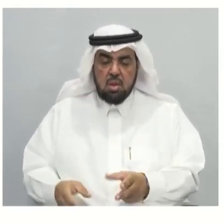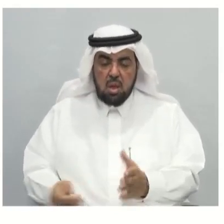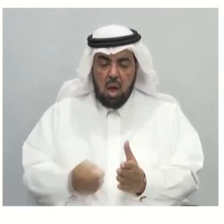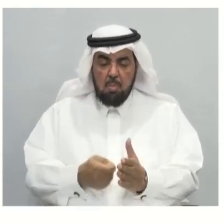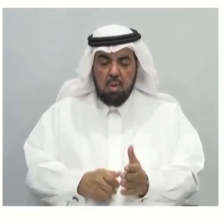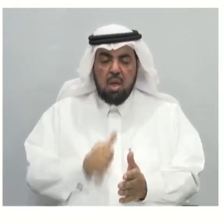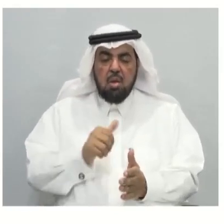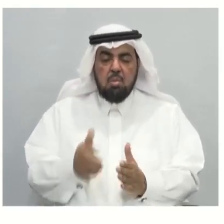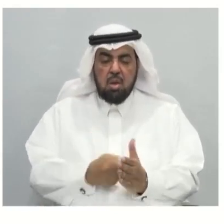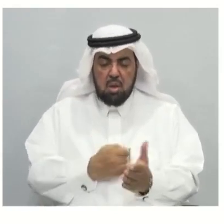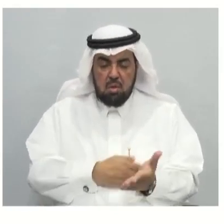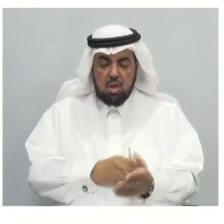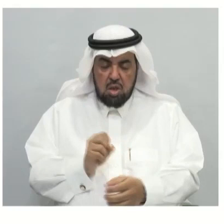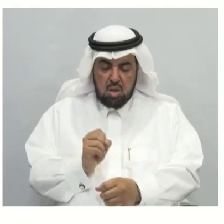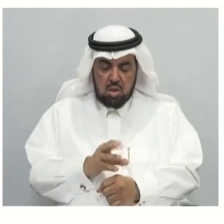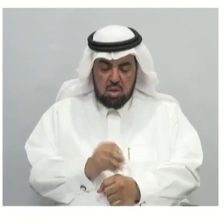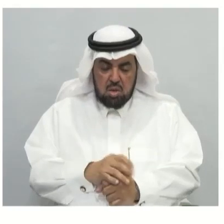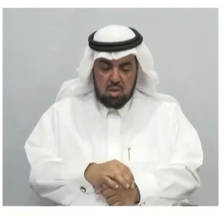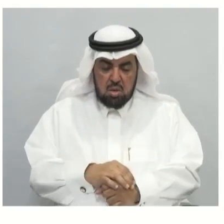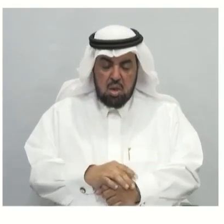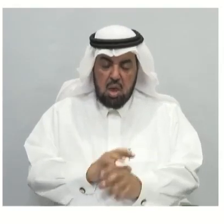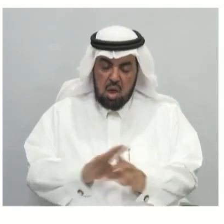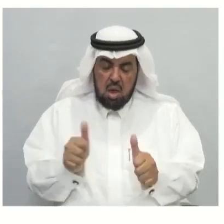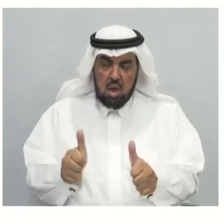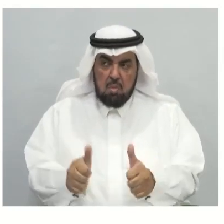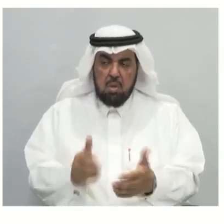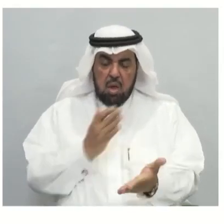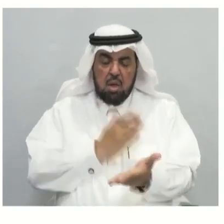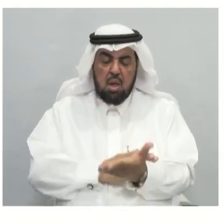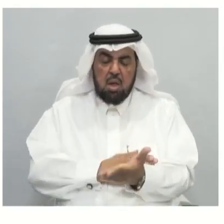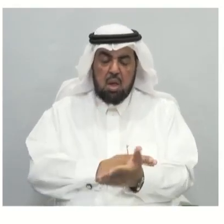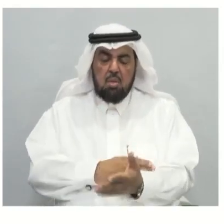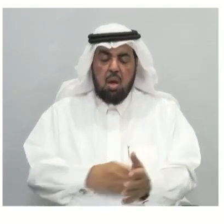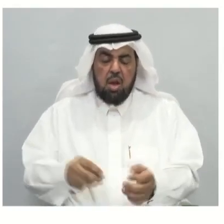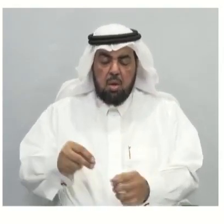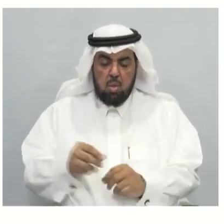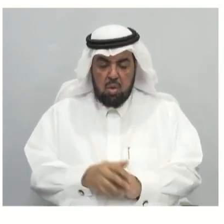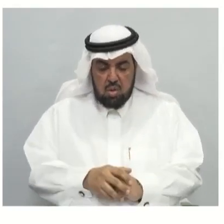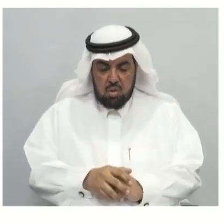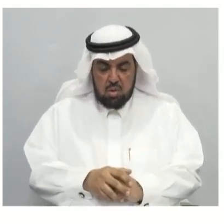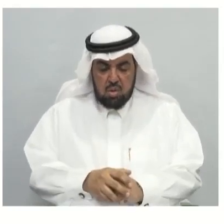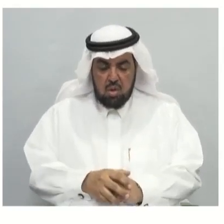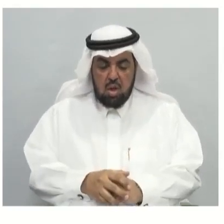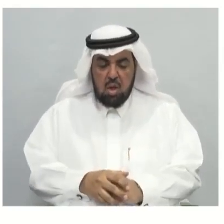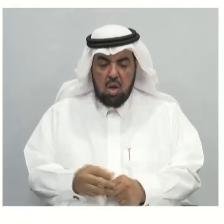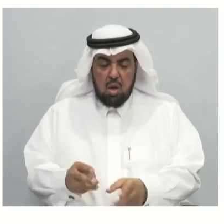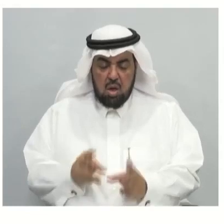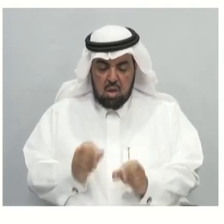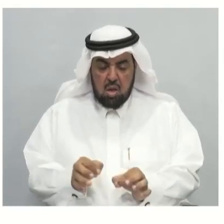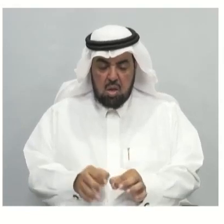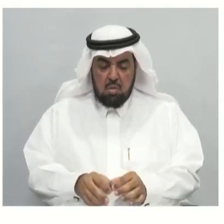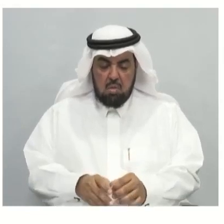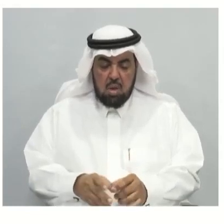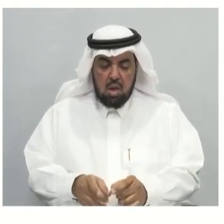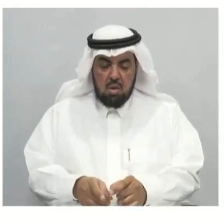الاستجابه ياتيك اشعار في البريد الالكتروني انه تم تسليم هذا النموذج يمكن نماذج الويب حقق من